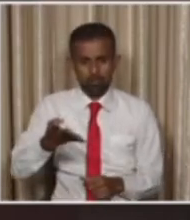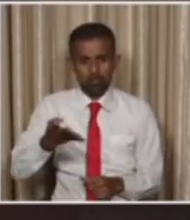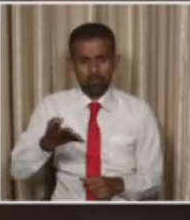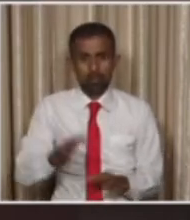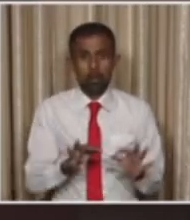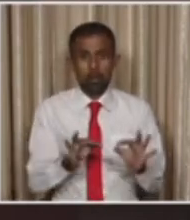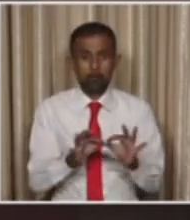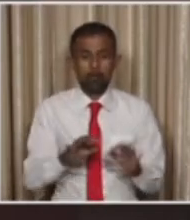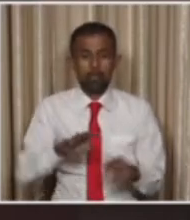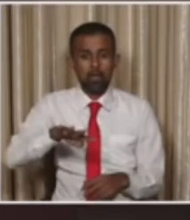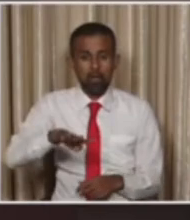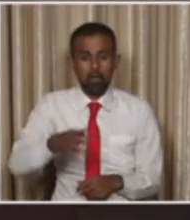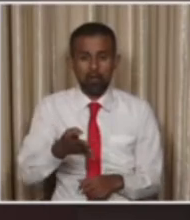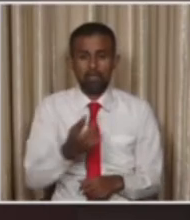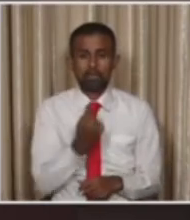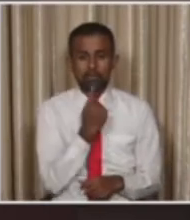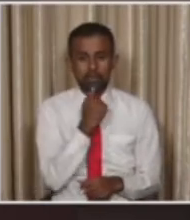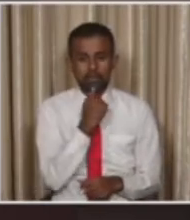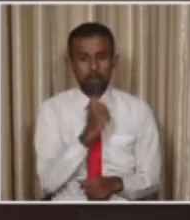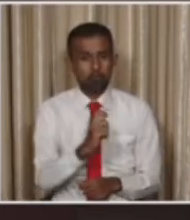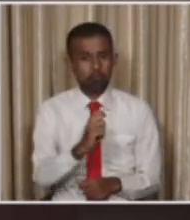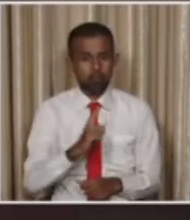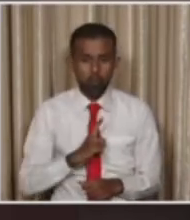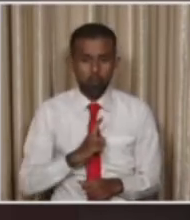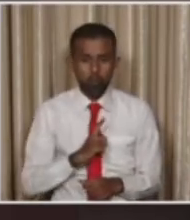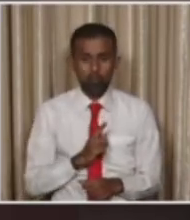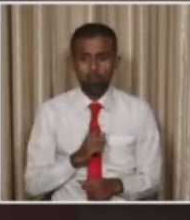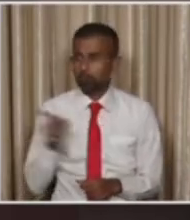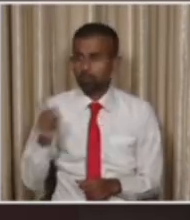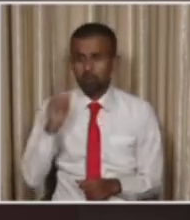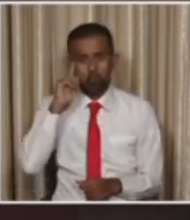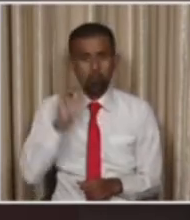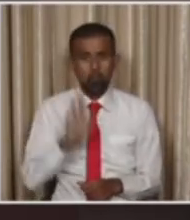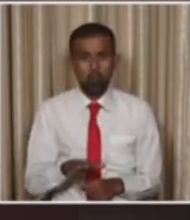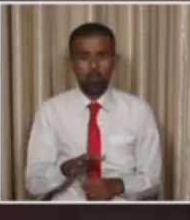රුපියල් බිලියන 400ක් තේවලින් ගන්න. එතකොට මේගොල්ලෝ බලාපොරොත්තු වෙනවා